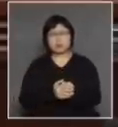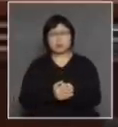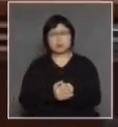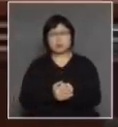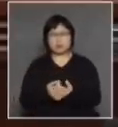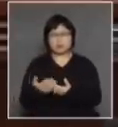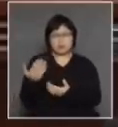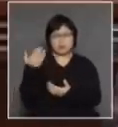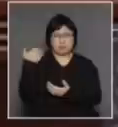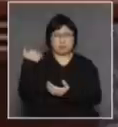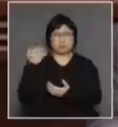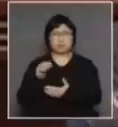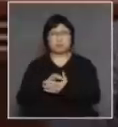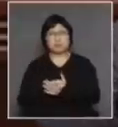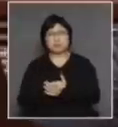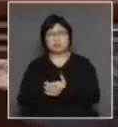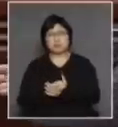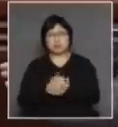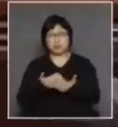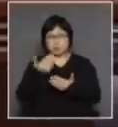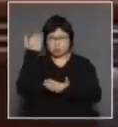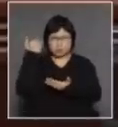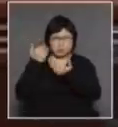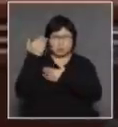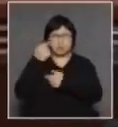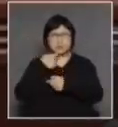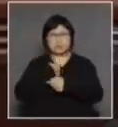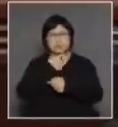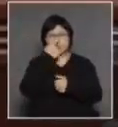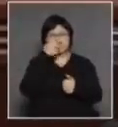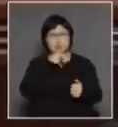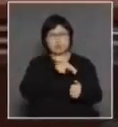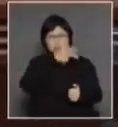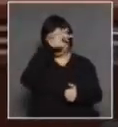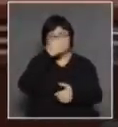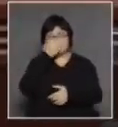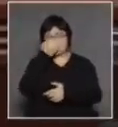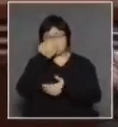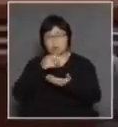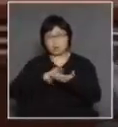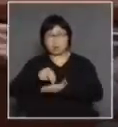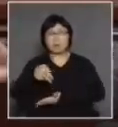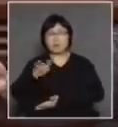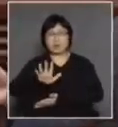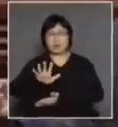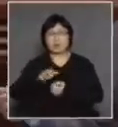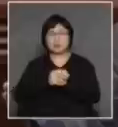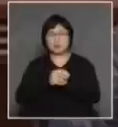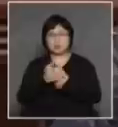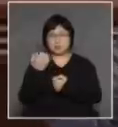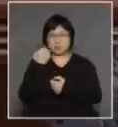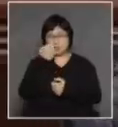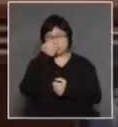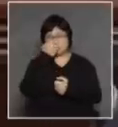過往呢，追溯回殖民地時代，主席我又不是講港獨，不過即是殖民地時代的